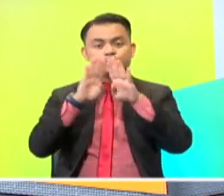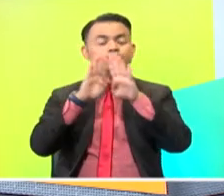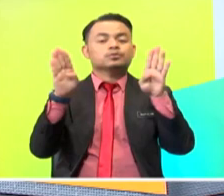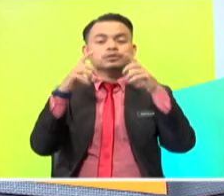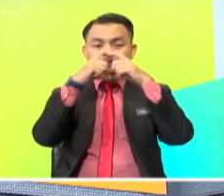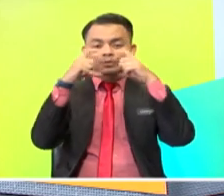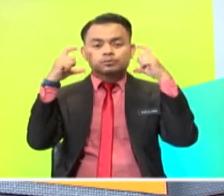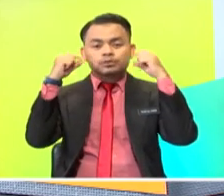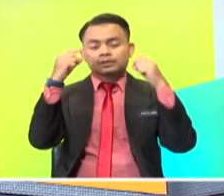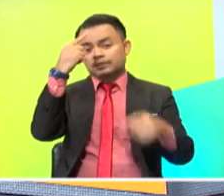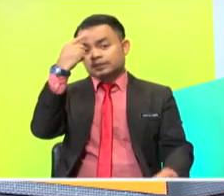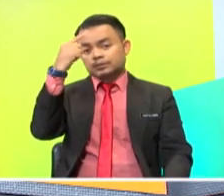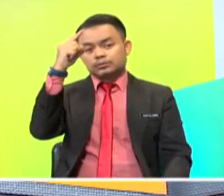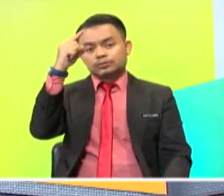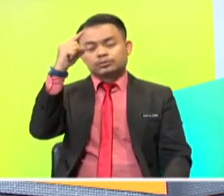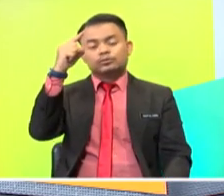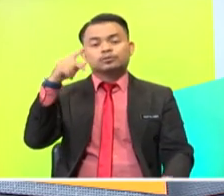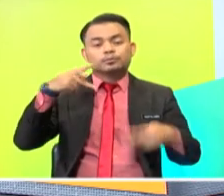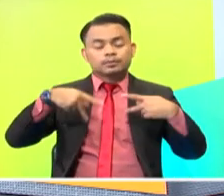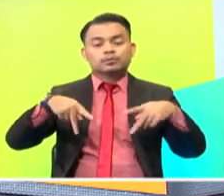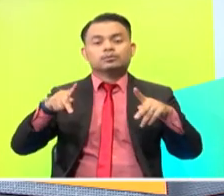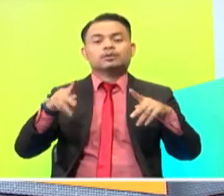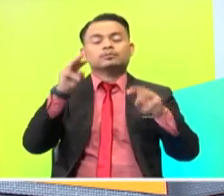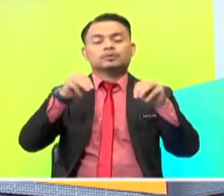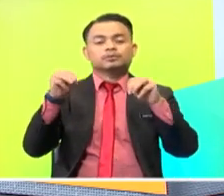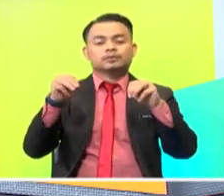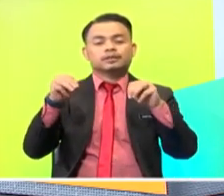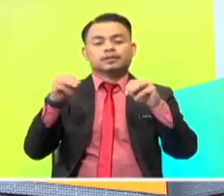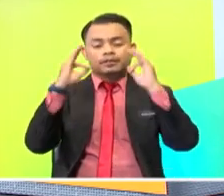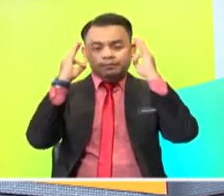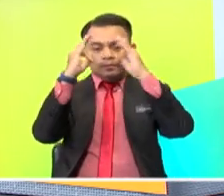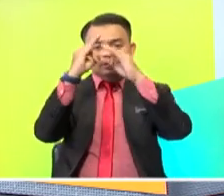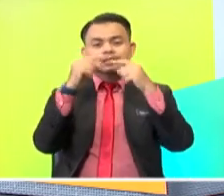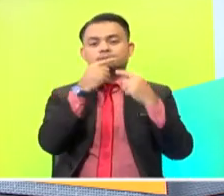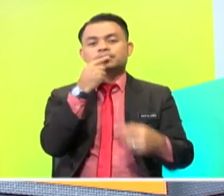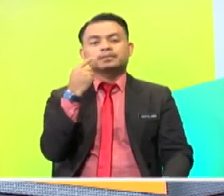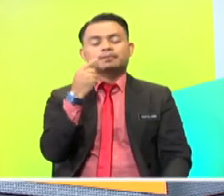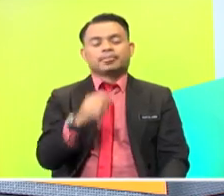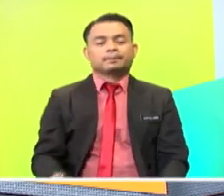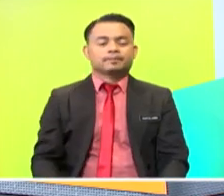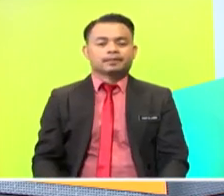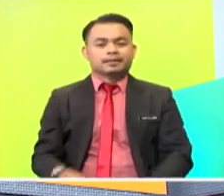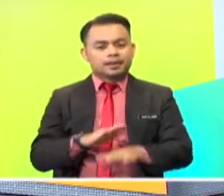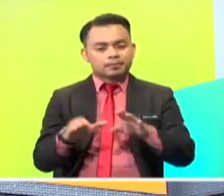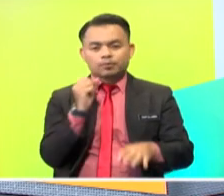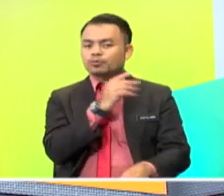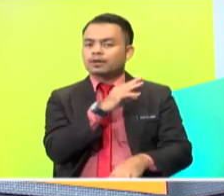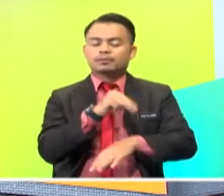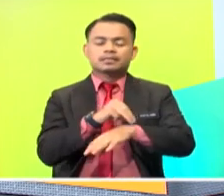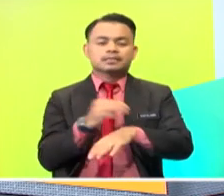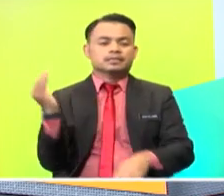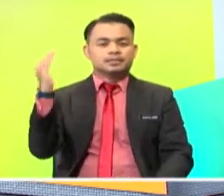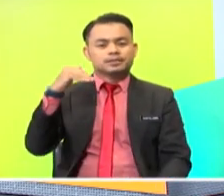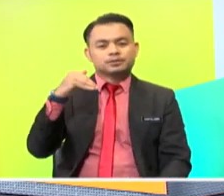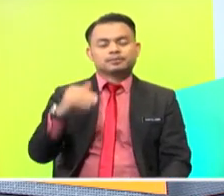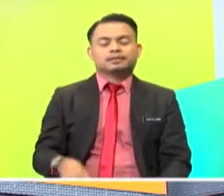kepada murid-murid tersebut fokus kepada pergerakan PB oke baiklah Tampomas lagi KPK ingin menjemput chegou